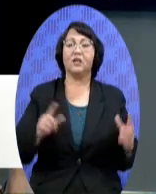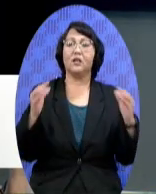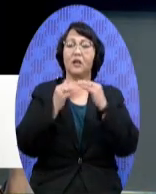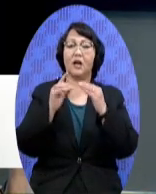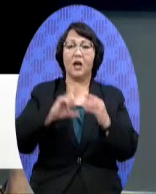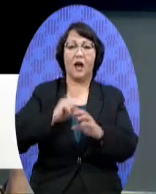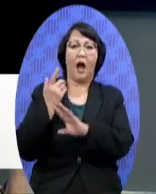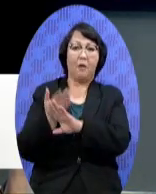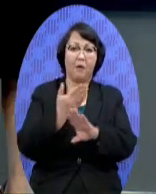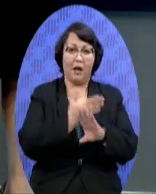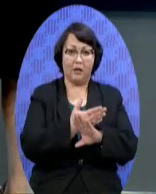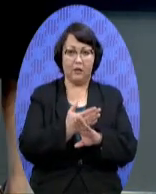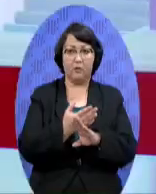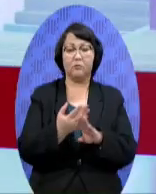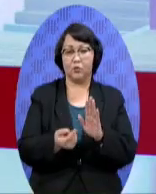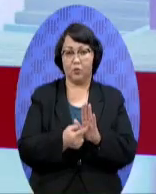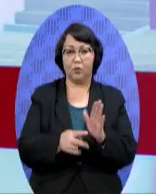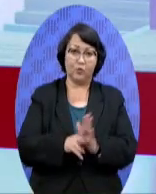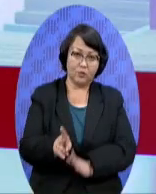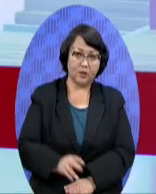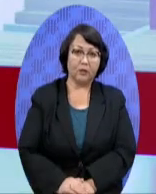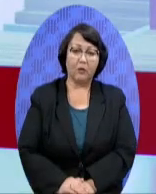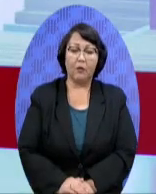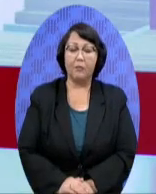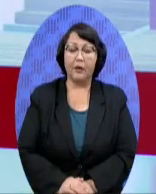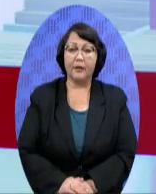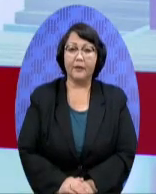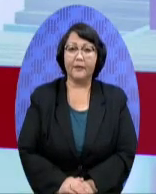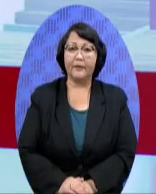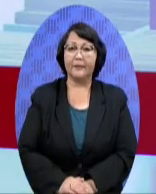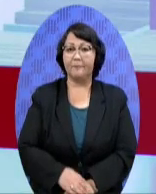болно гэж үзэж байгаа юм байна. Энэ жил Монголын ардчилсан